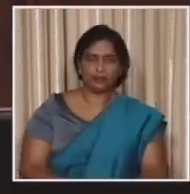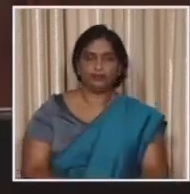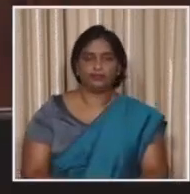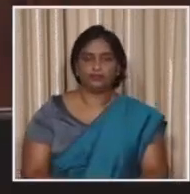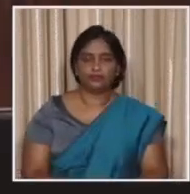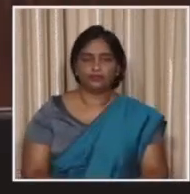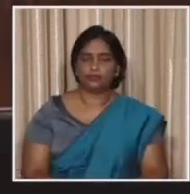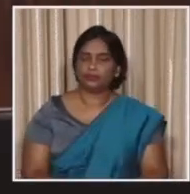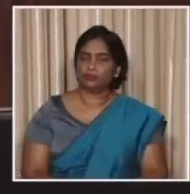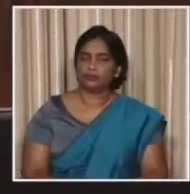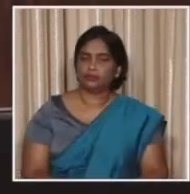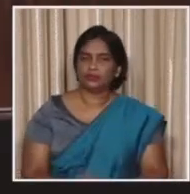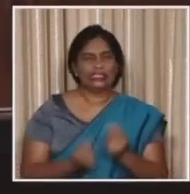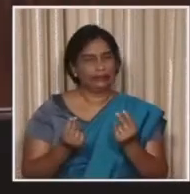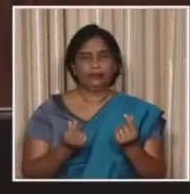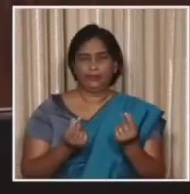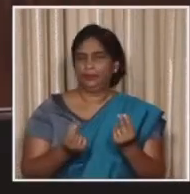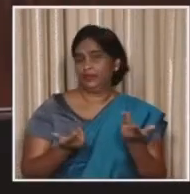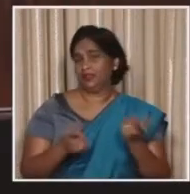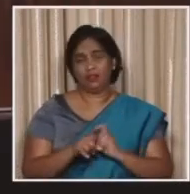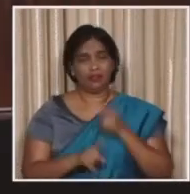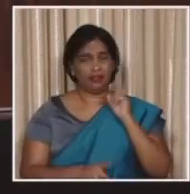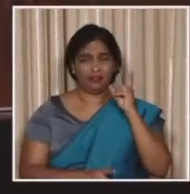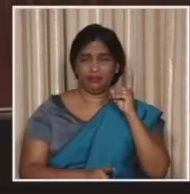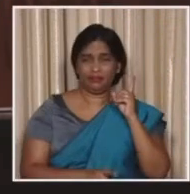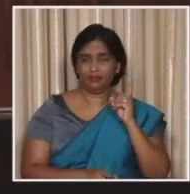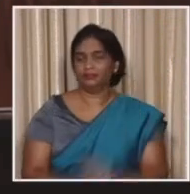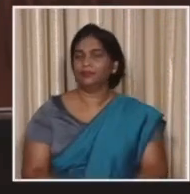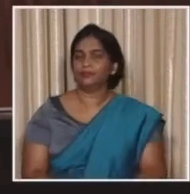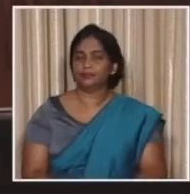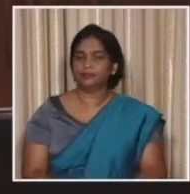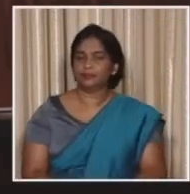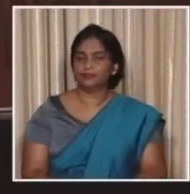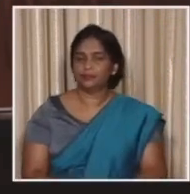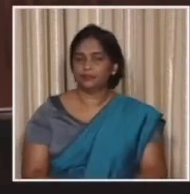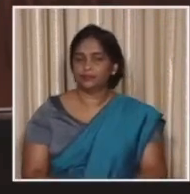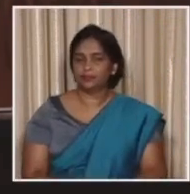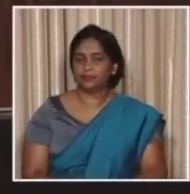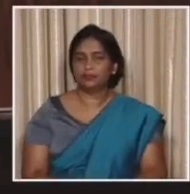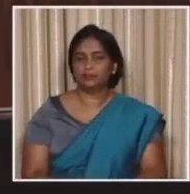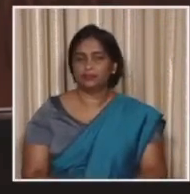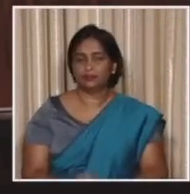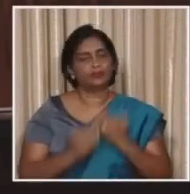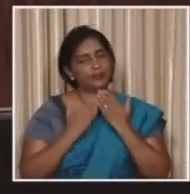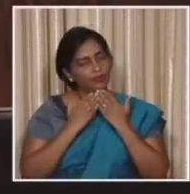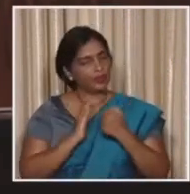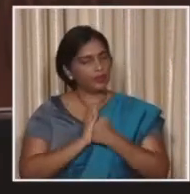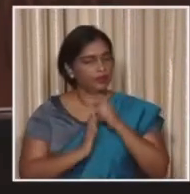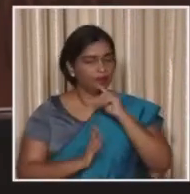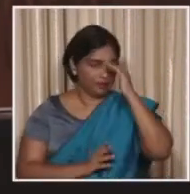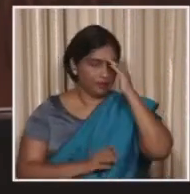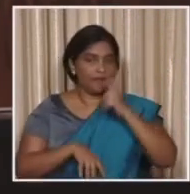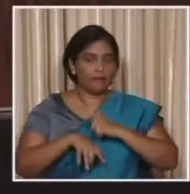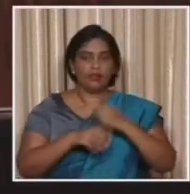රෝහිත අභිනන්දන මන්තුමා ඉක්මන් කරන්න, දැන් මේ කාලේ නාස්ති වෙනවා. අර කතානායකතුමනි, ඔබතුමාට ස්තුතිවන්ත වෙනවා මේ